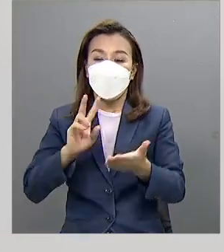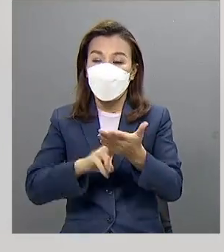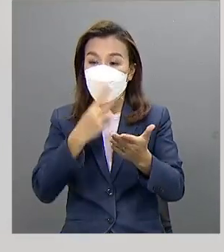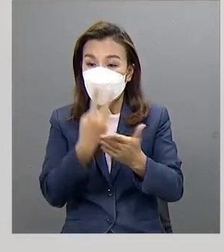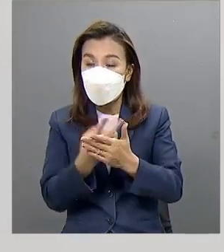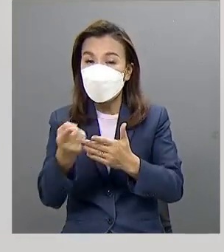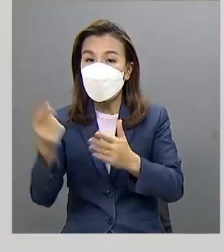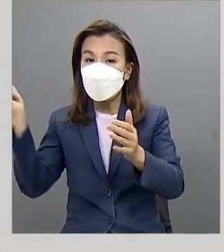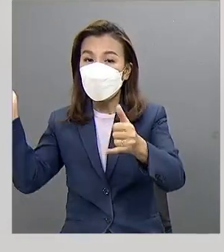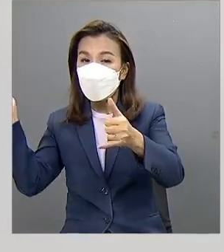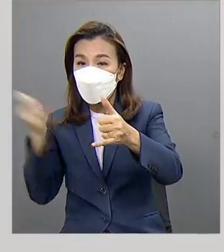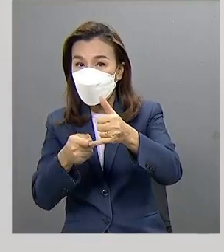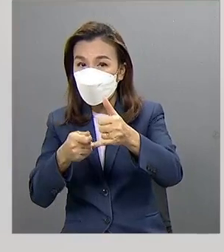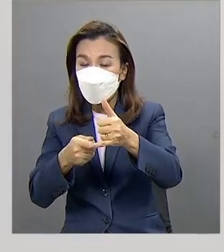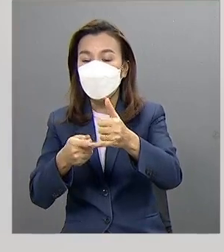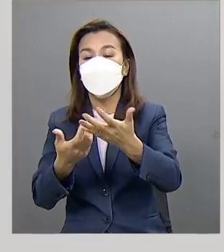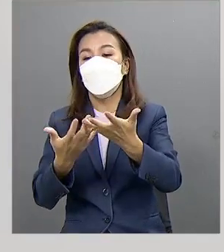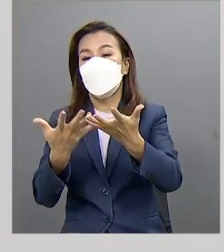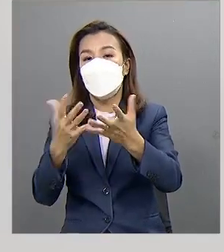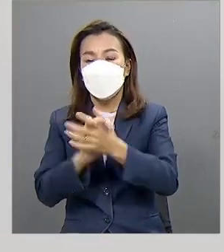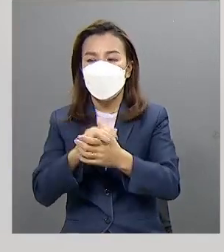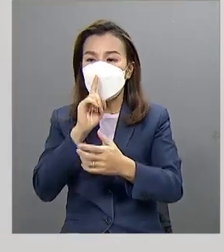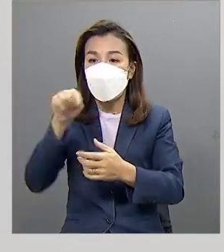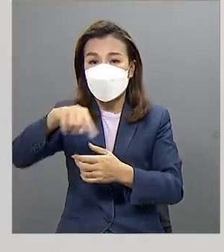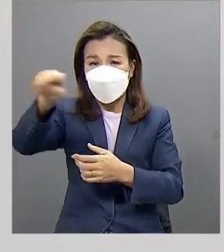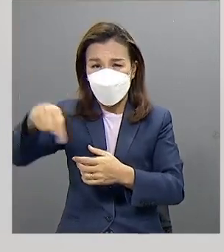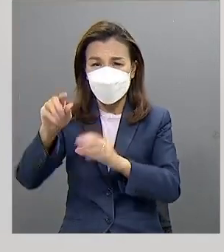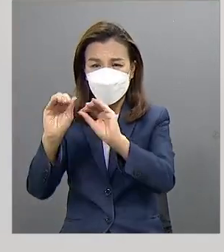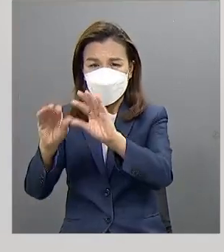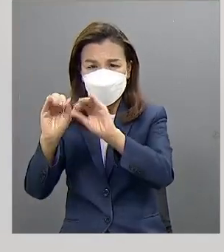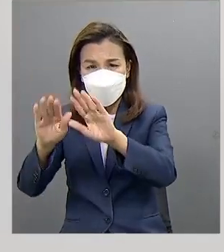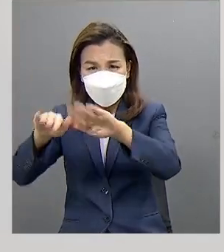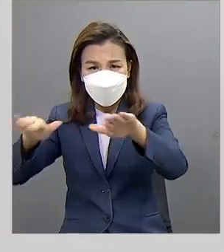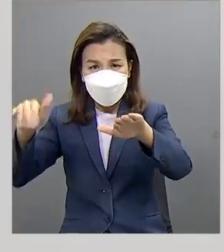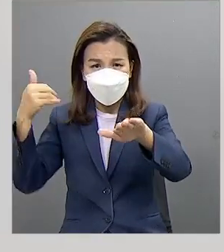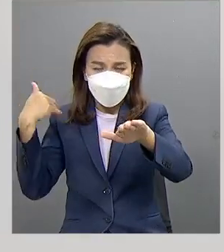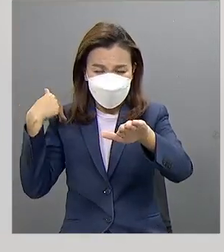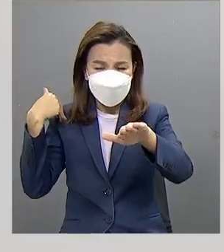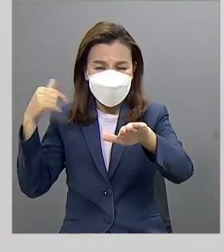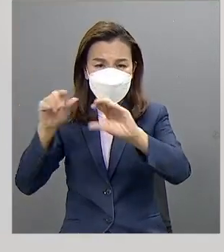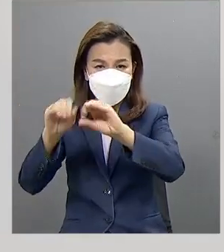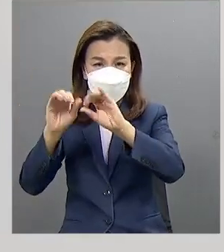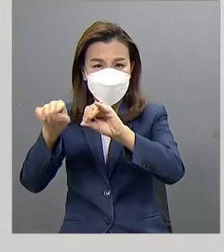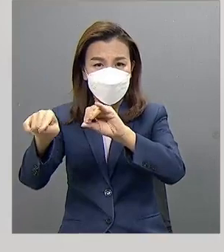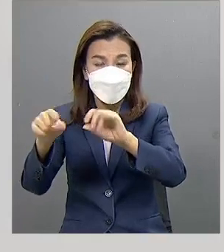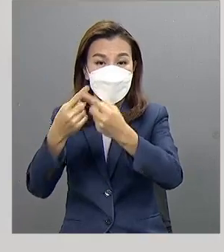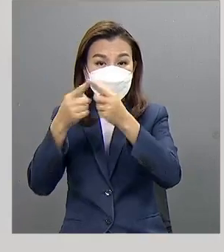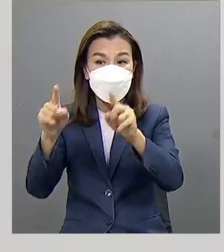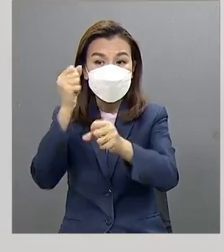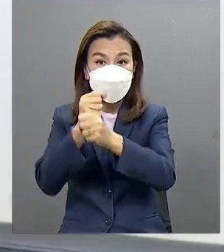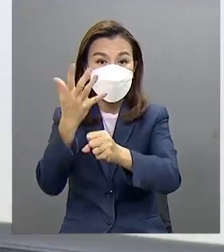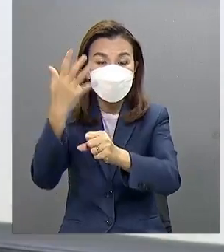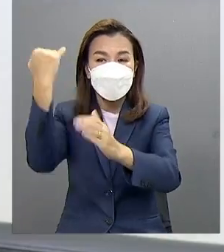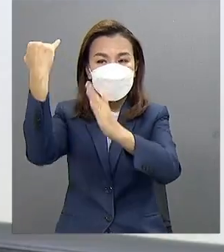าที่ตามกฎหมายที่จะต้องอบรมบ่มนิสัยอยู่แล้วนะครับจะต้องดูแลเด็กให้ได้รับการศึกษาอะไรต่างๆเหล่านั้นอยู่แล้วถ้าเขาไม่ทำเนี่ยเขามีความผิดฐานละเว้นการ